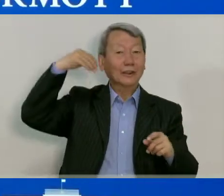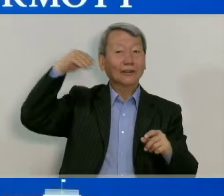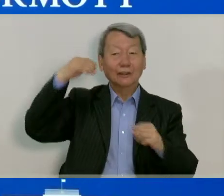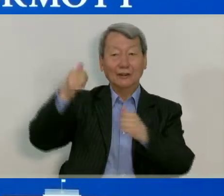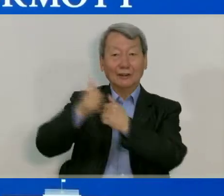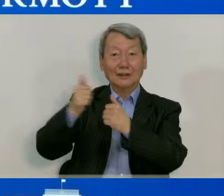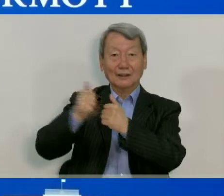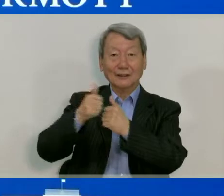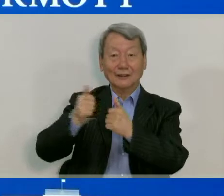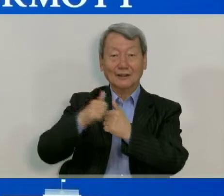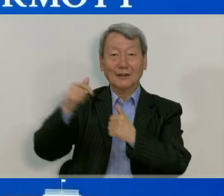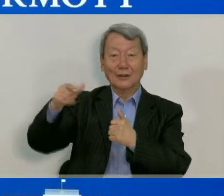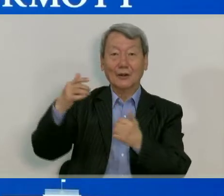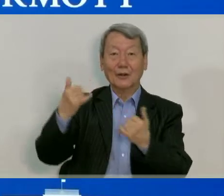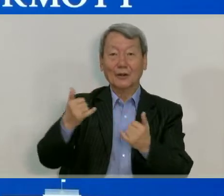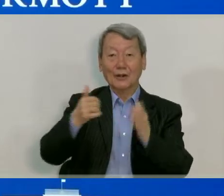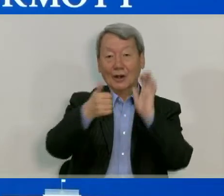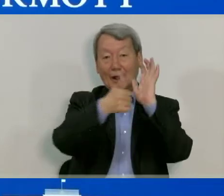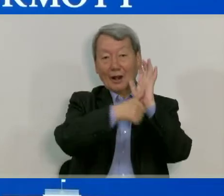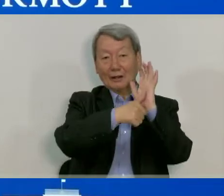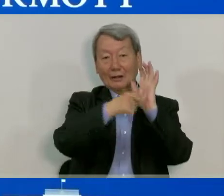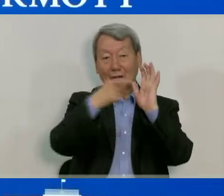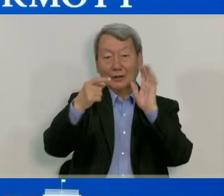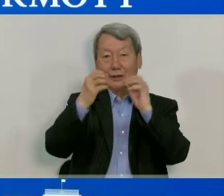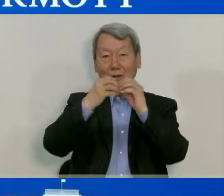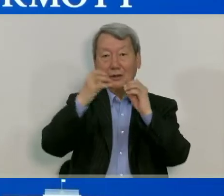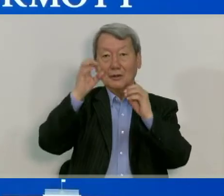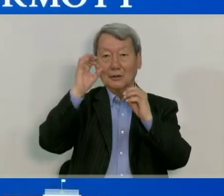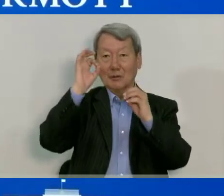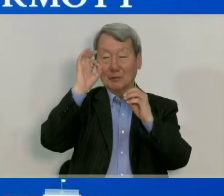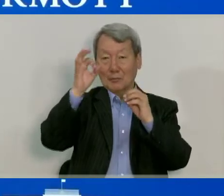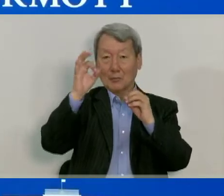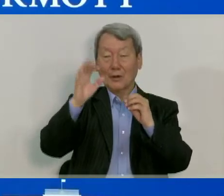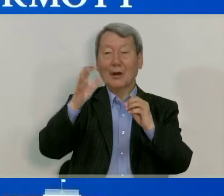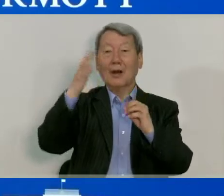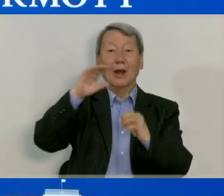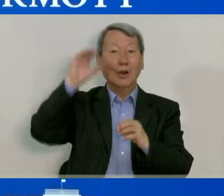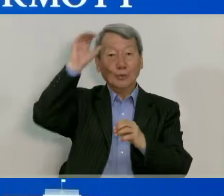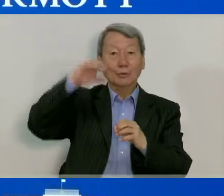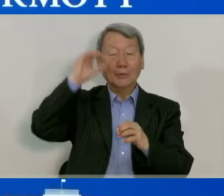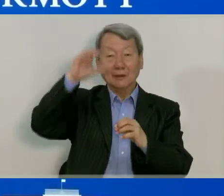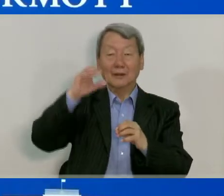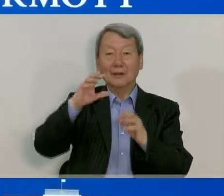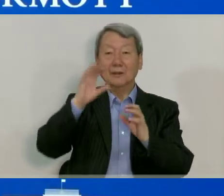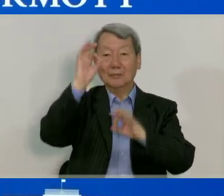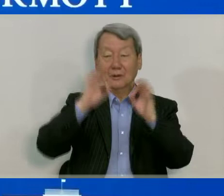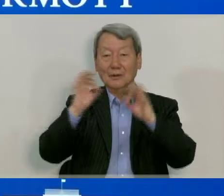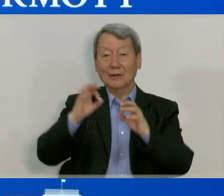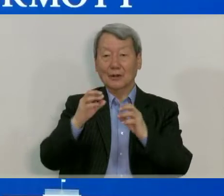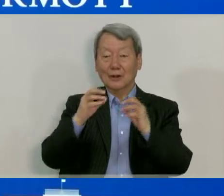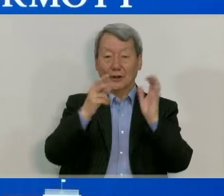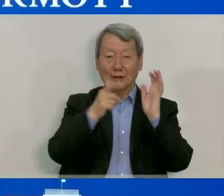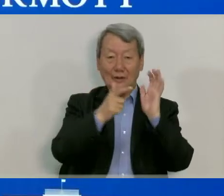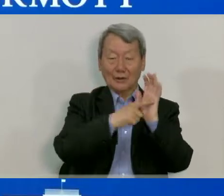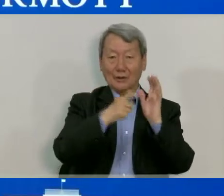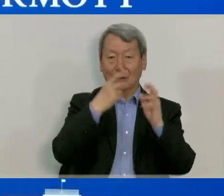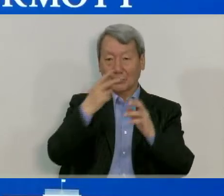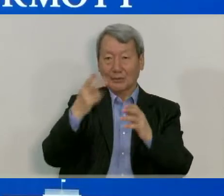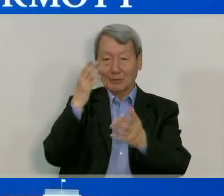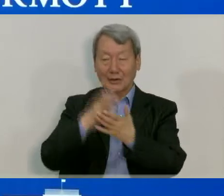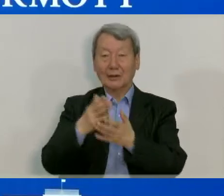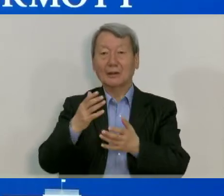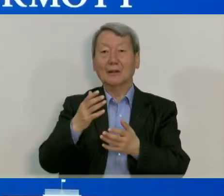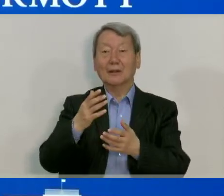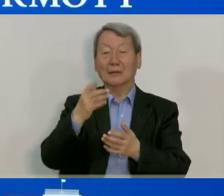Тажик республикасында бүгүн 6.5% болуп атат. Өзбекстанда 7.1% көрсөткүч болуп